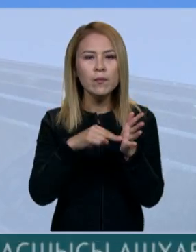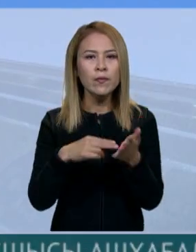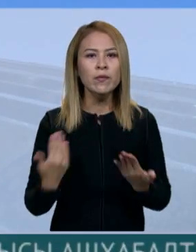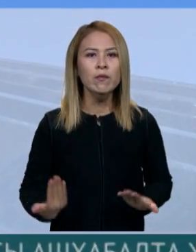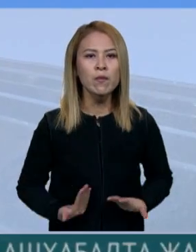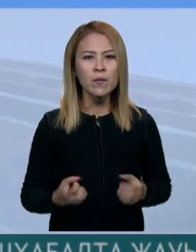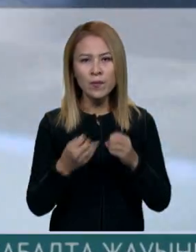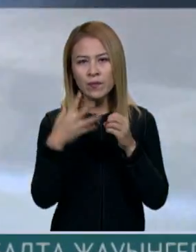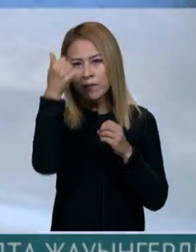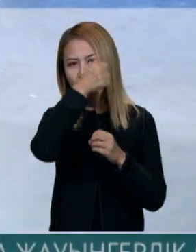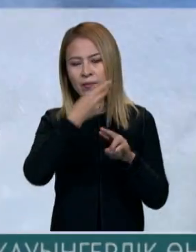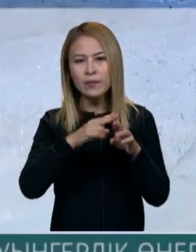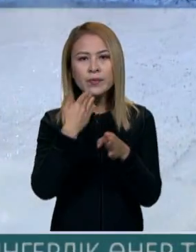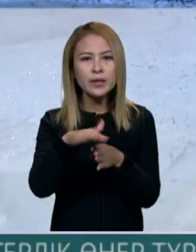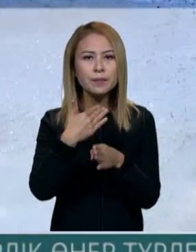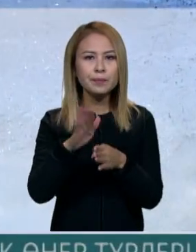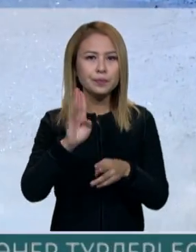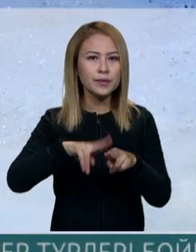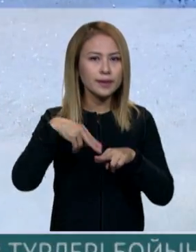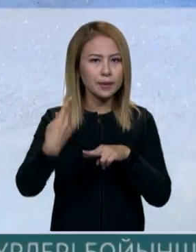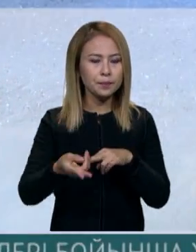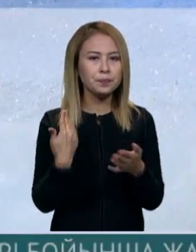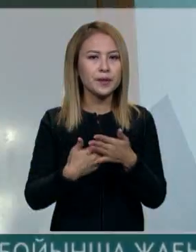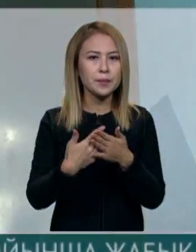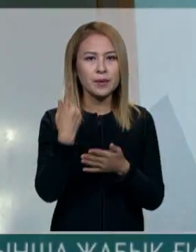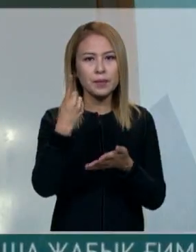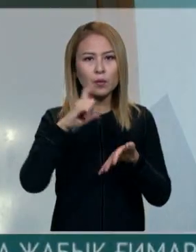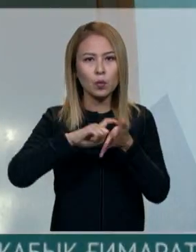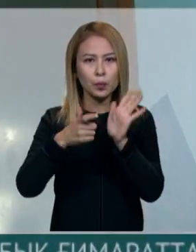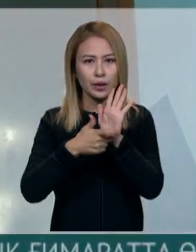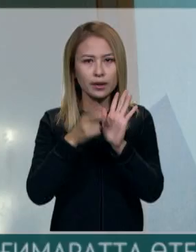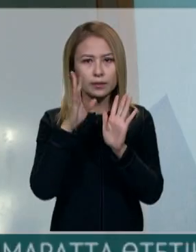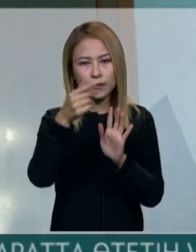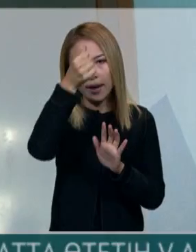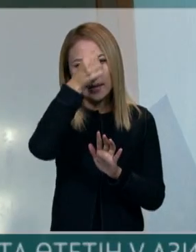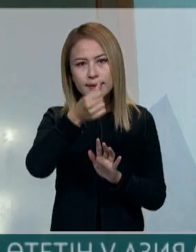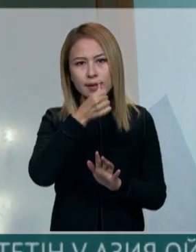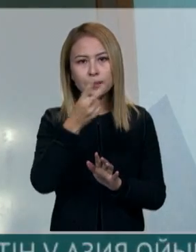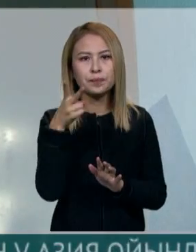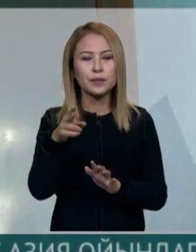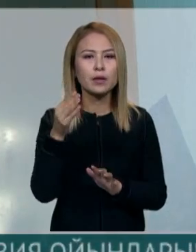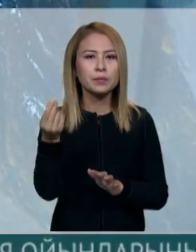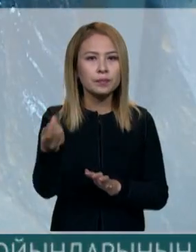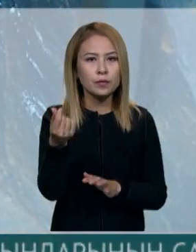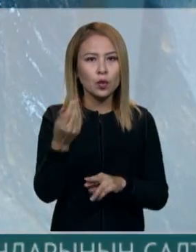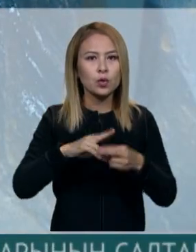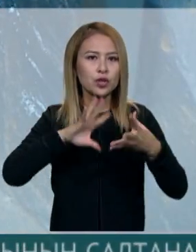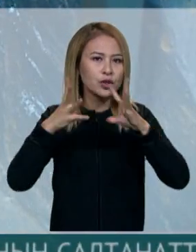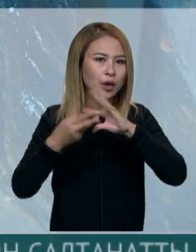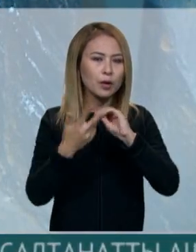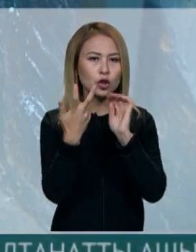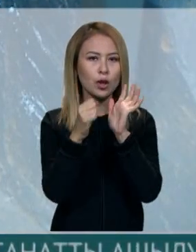тұрғындар 15 жыл ішінде біртіндеп қайтарады. Мәселен, бір бөлмелі пәтер иесі ай сайын 2000 теңгеге жуық төлейді. Жалпы